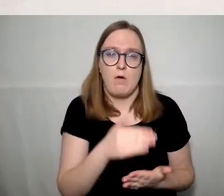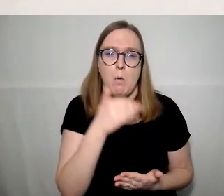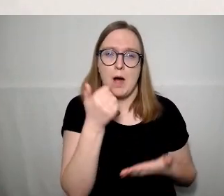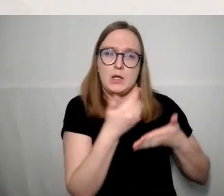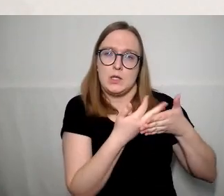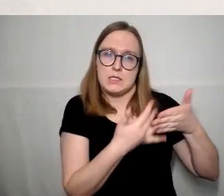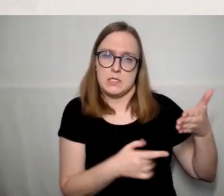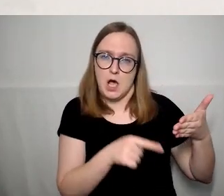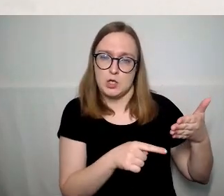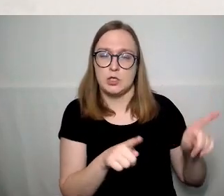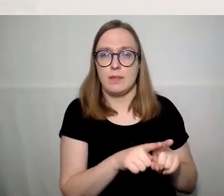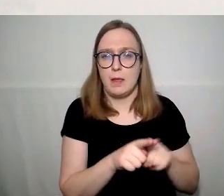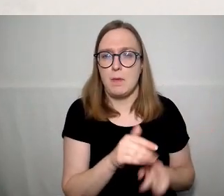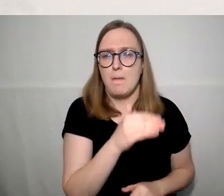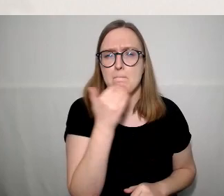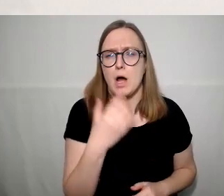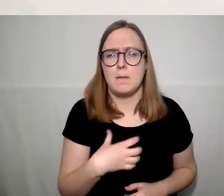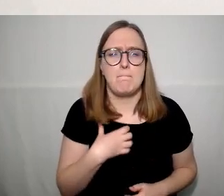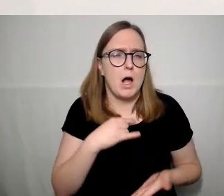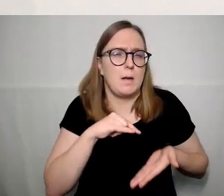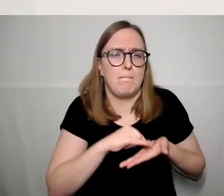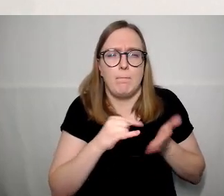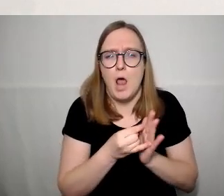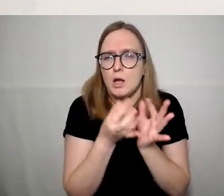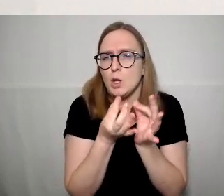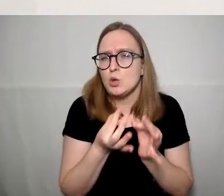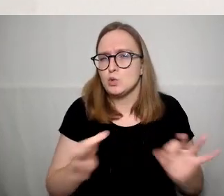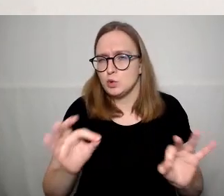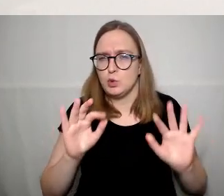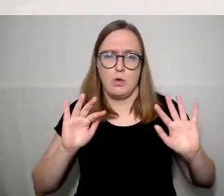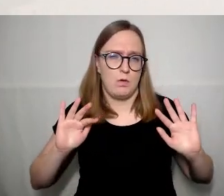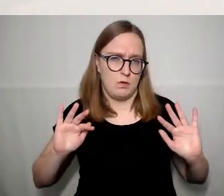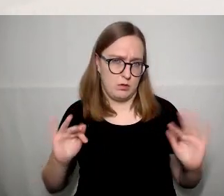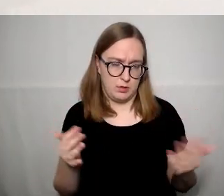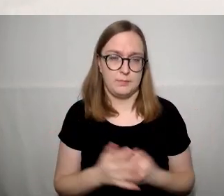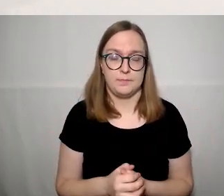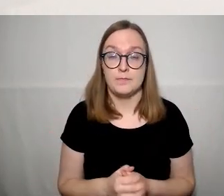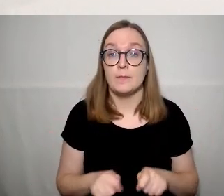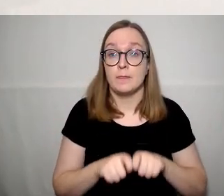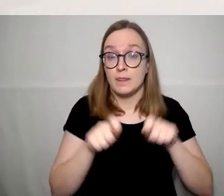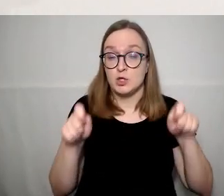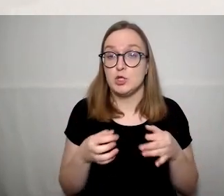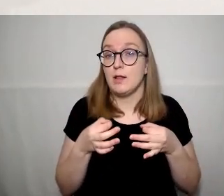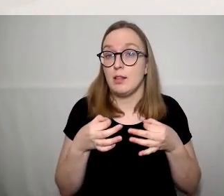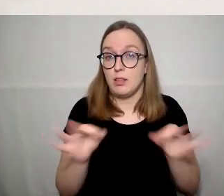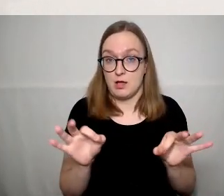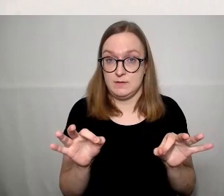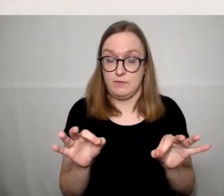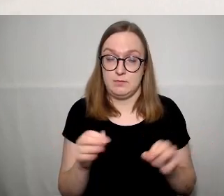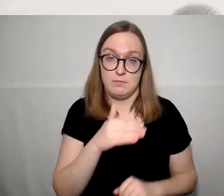esminius dalykus, ką partija siūlo šiuose rinkimuose. Pradėsime nuo Laisvės partijos